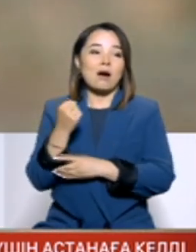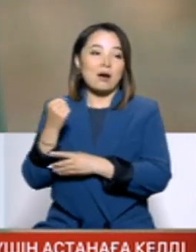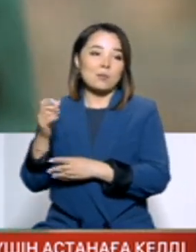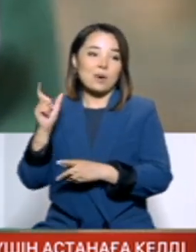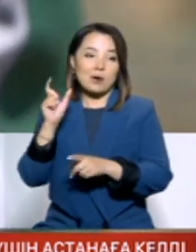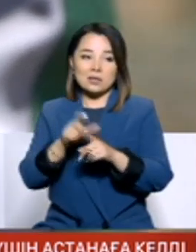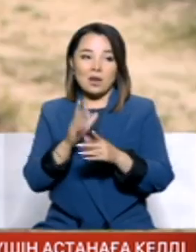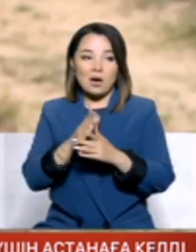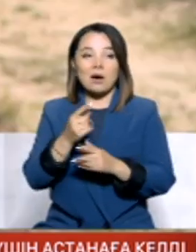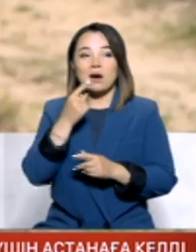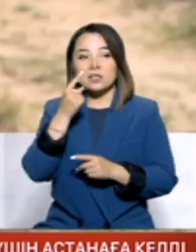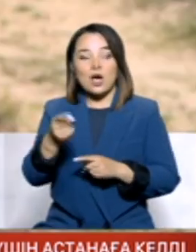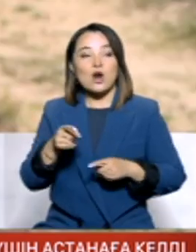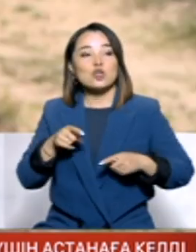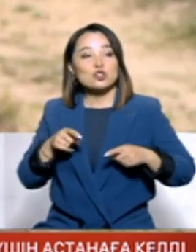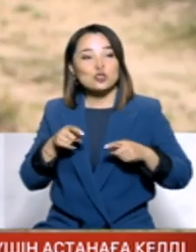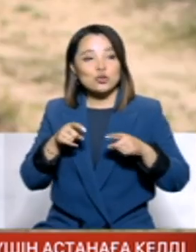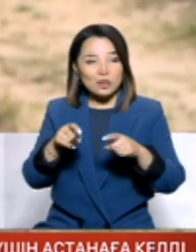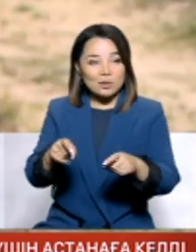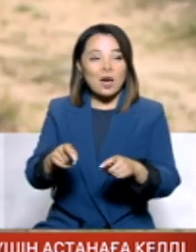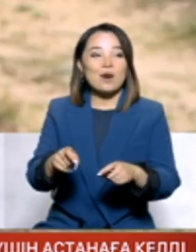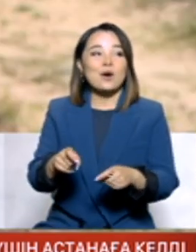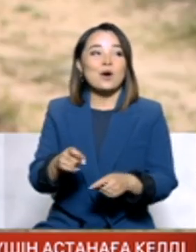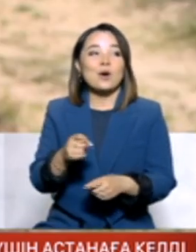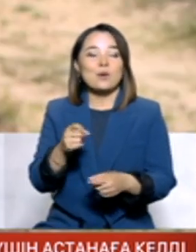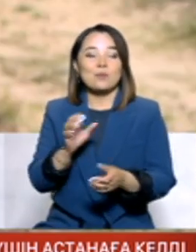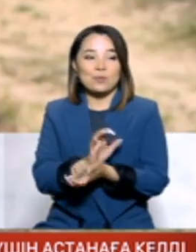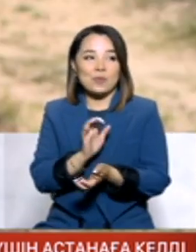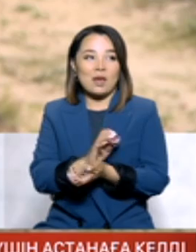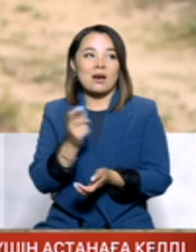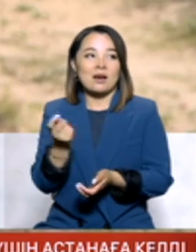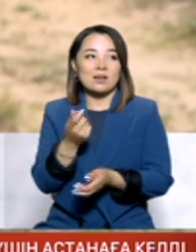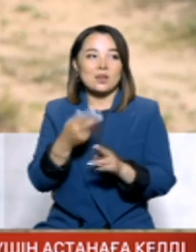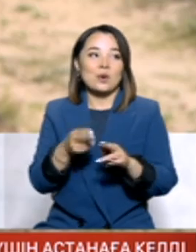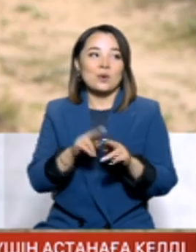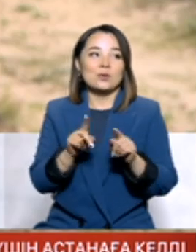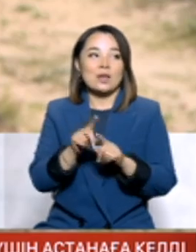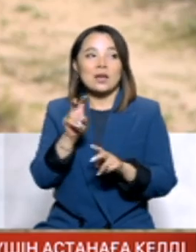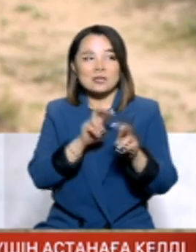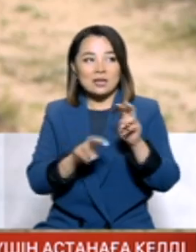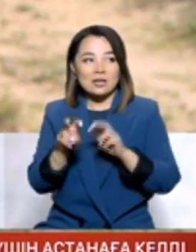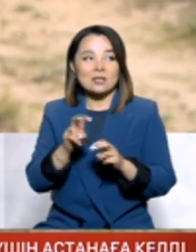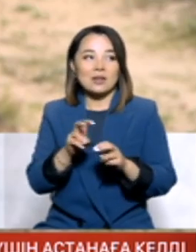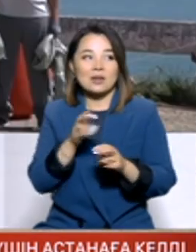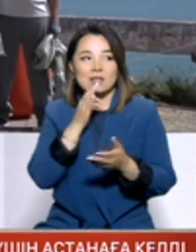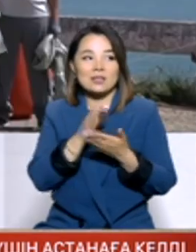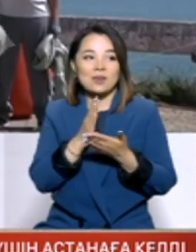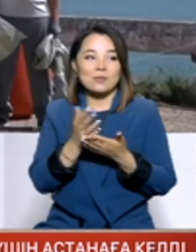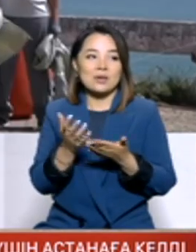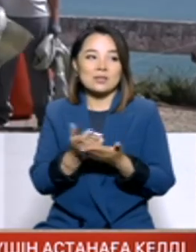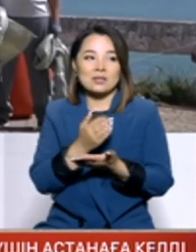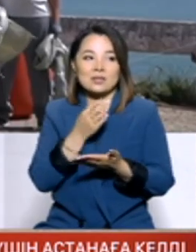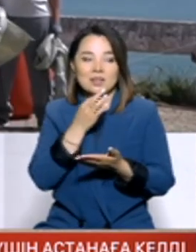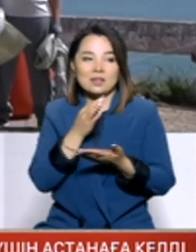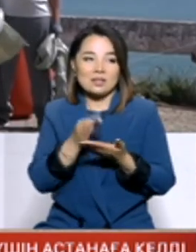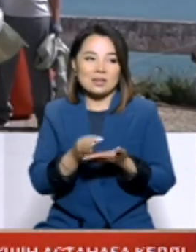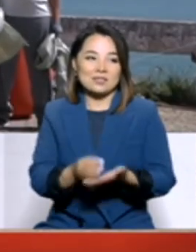кезде алысқа қарай барып, негізі мусор өзі аздау, аяқта сол қиын болып тұр.